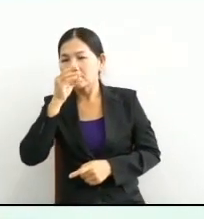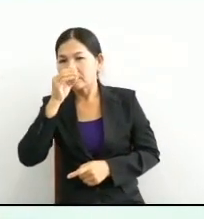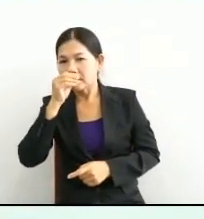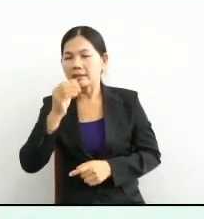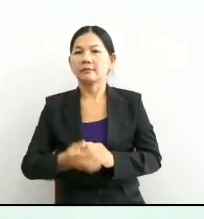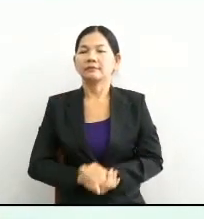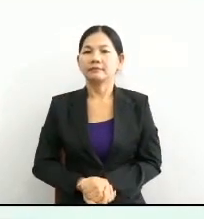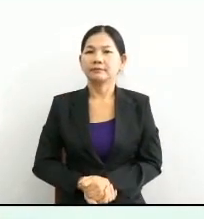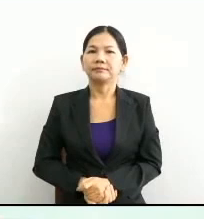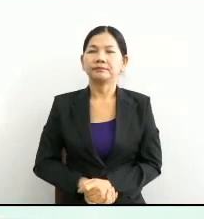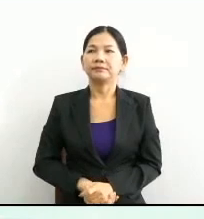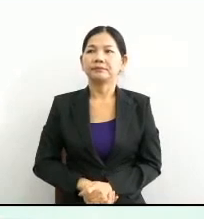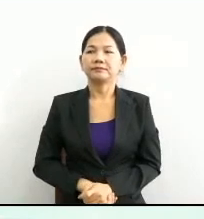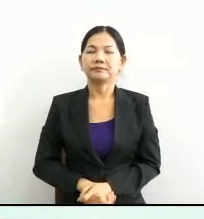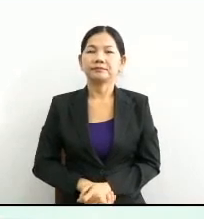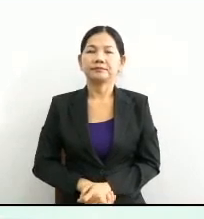bia